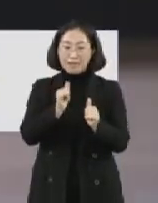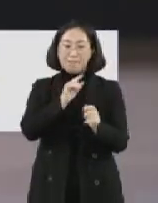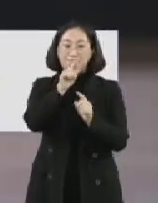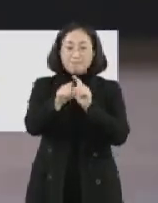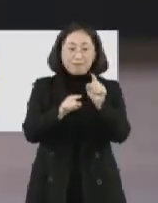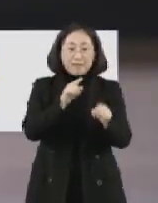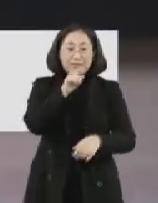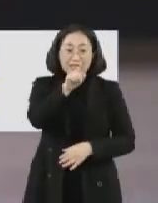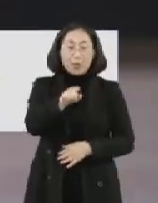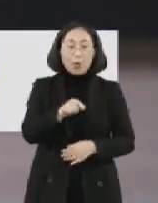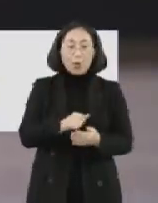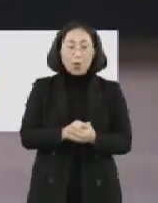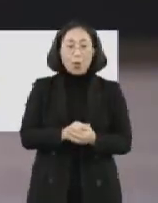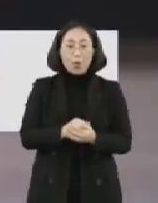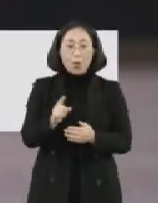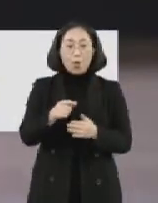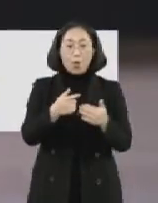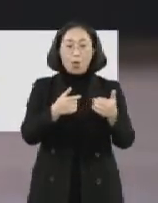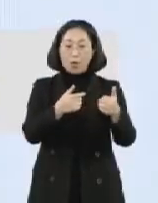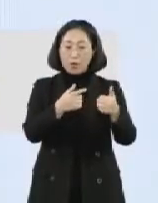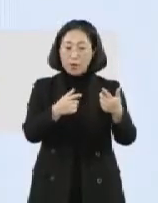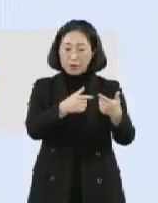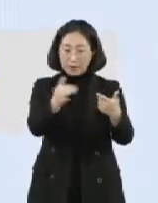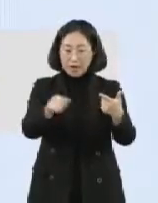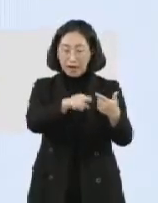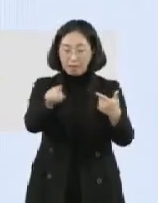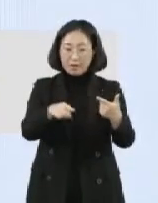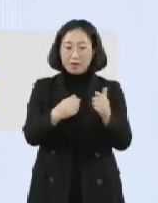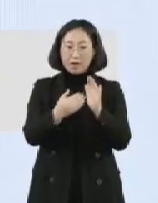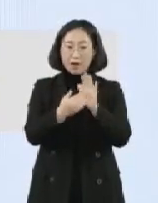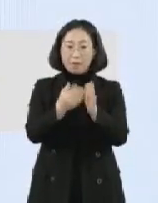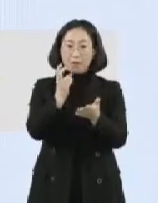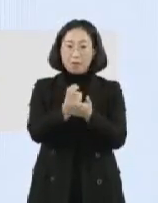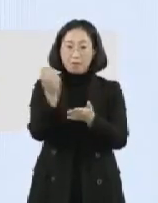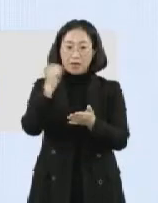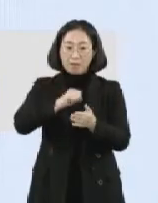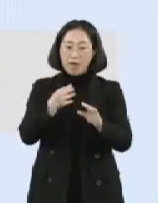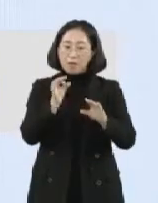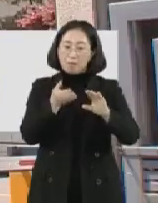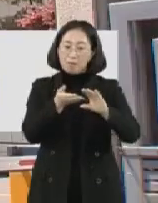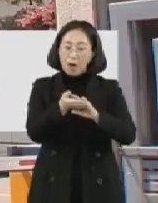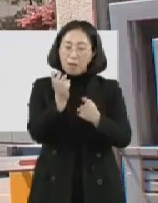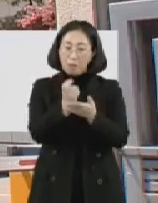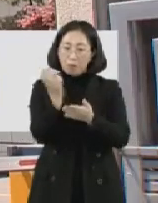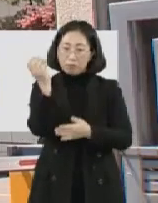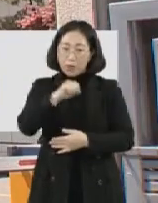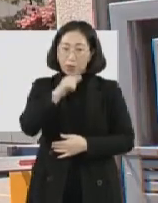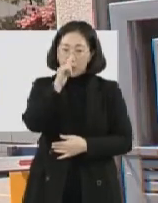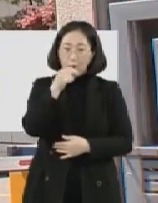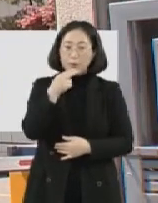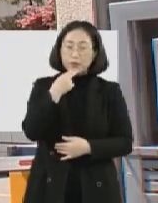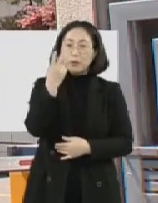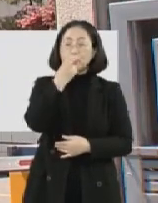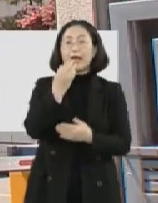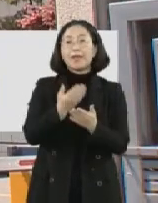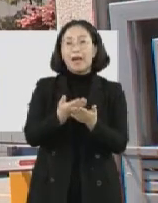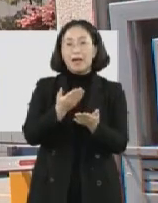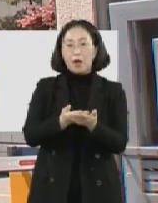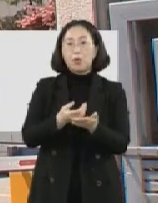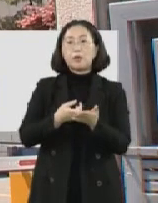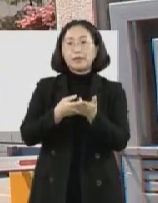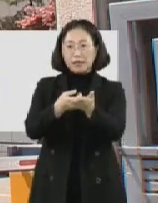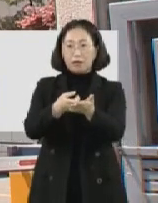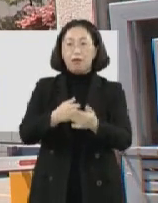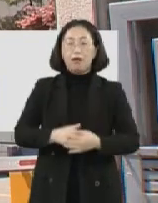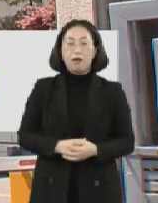황운하 의원 일행 에 감염병 예방법과 청탁 금지법 위반 혐의 여부를 조사해 달라며 수사를 의뢰해